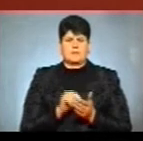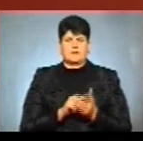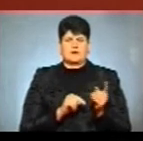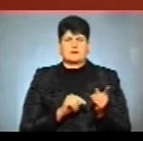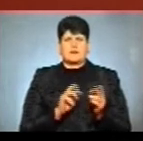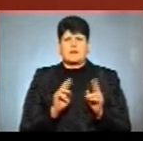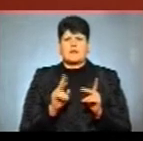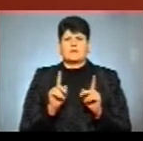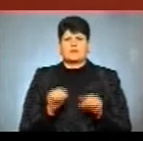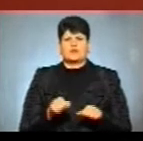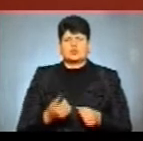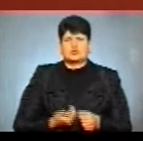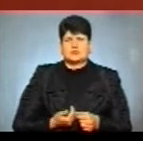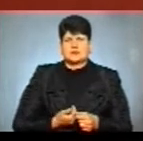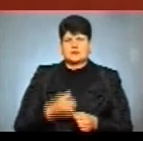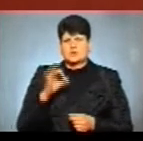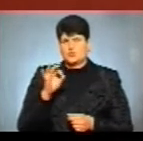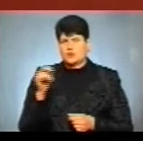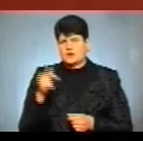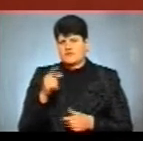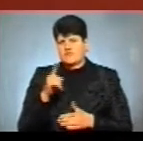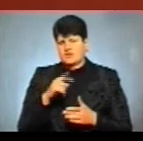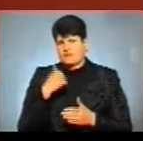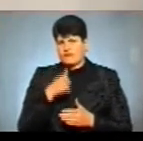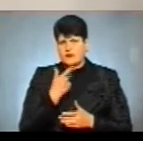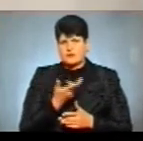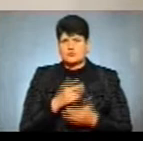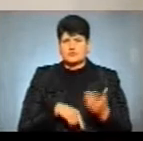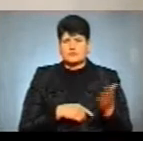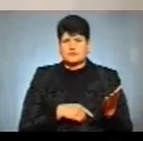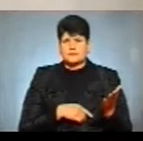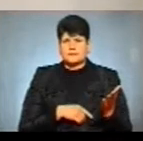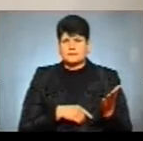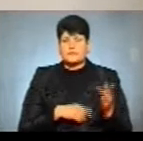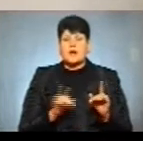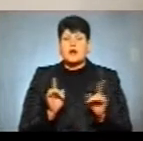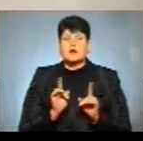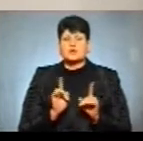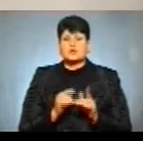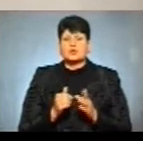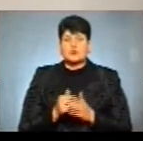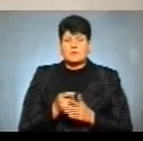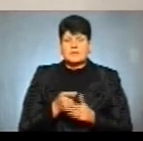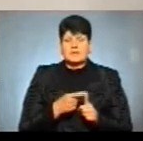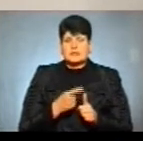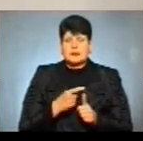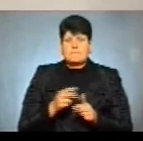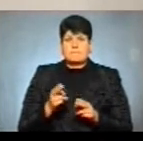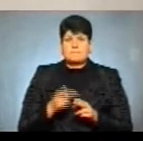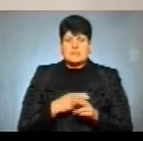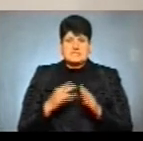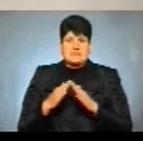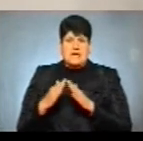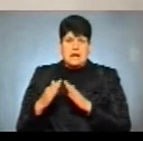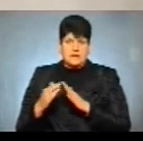як людина може вижити за 0 гривень в рік, якщо вірити його декларації. Щодо, як ми їх називаємо,